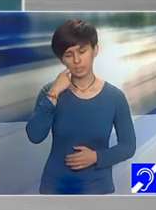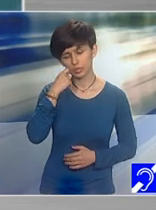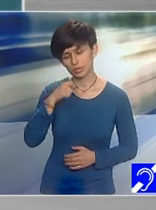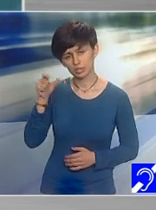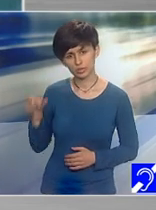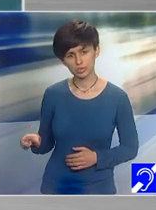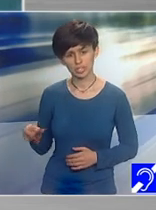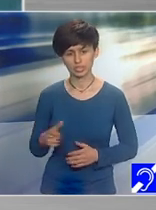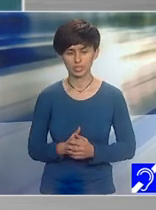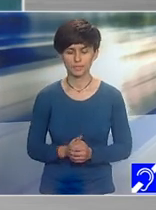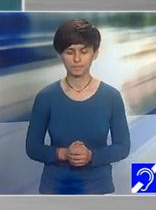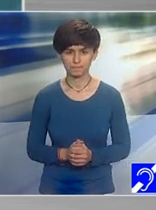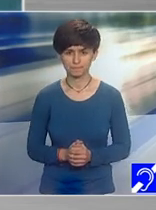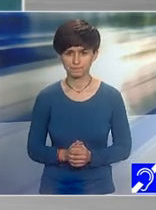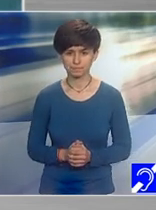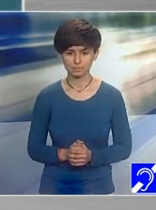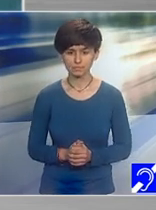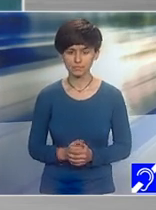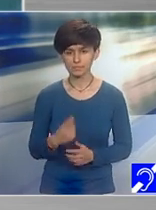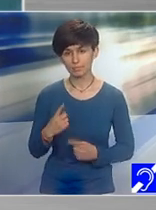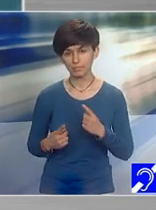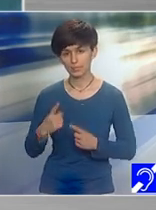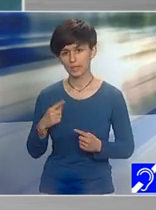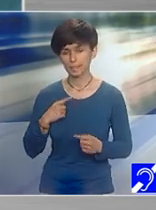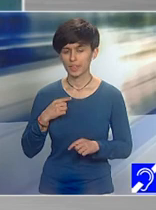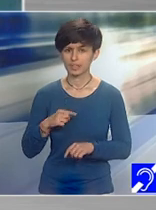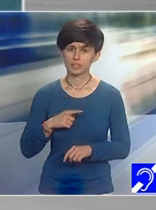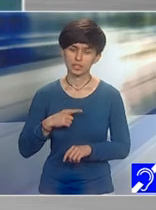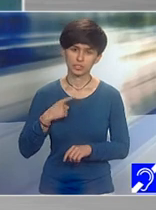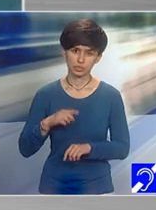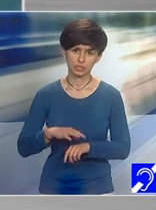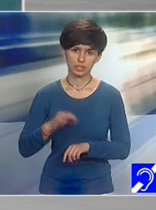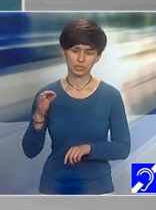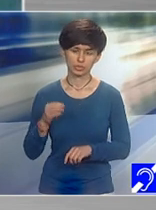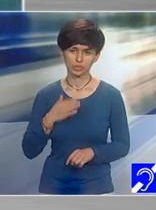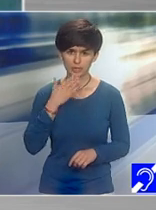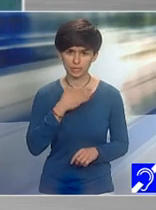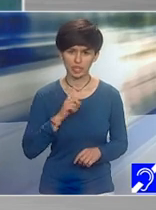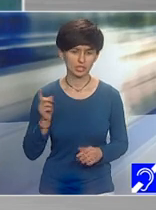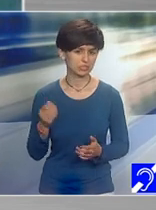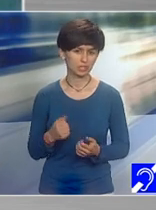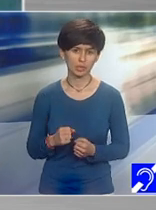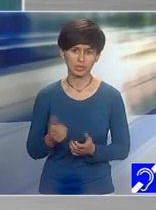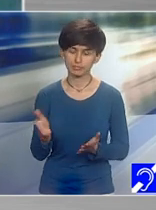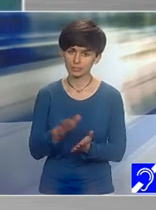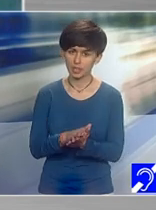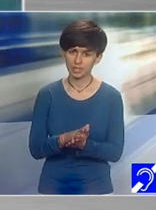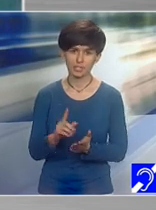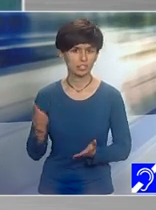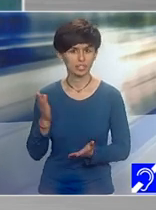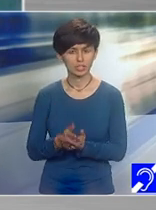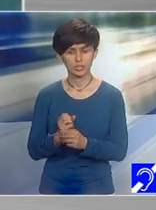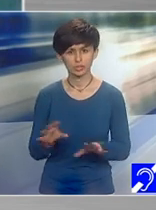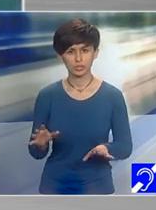nostru. Atâta vreme cât soluții au fost, din păcate nu s-au pus în practică și nu s-au terminat lucrările la acea